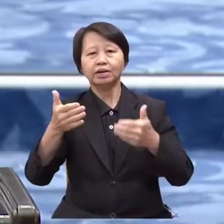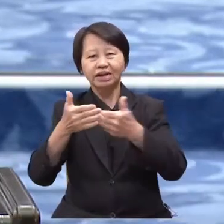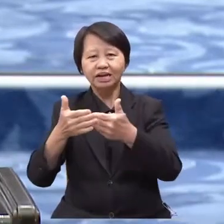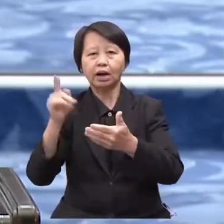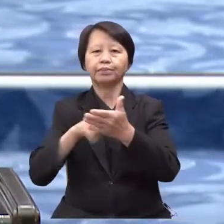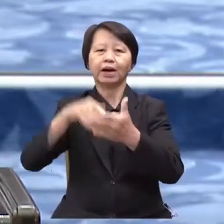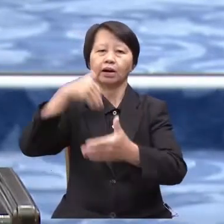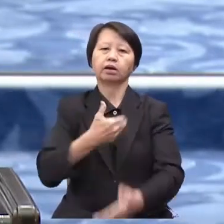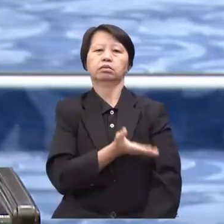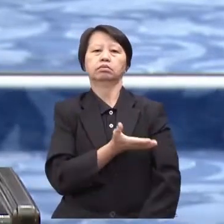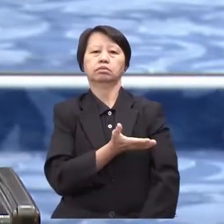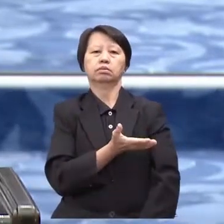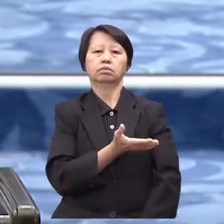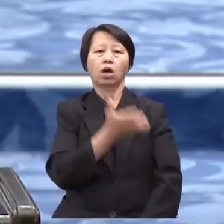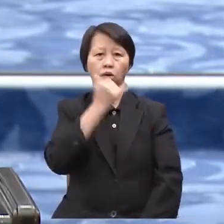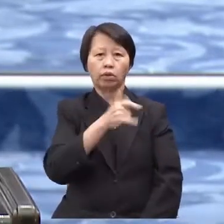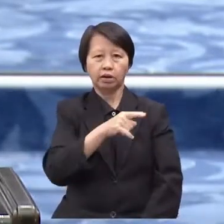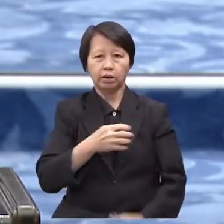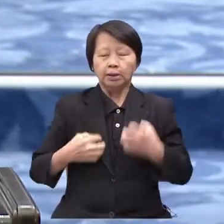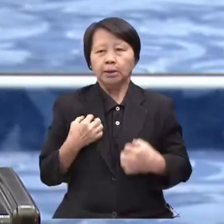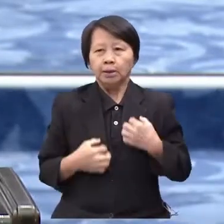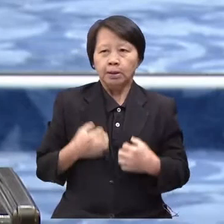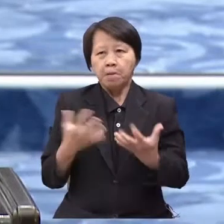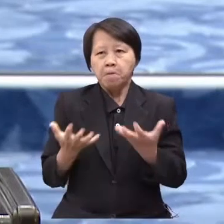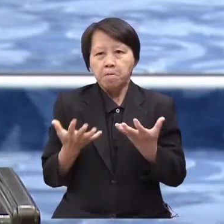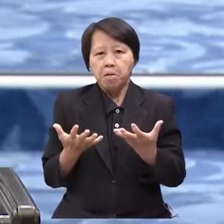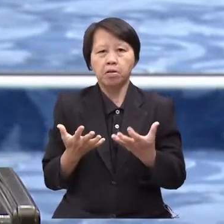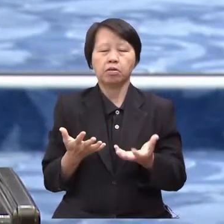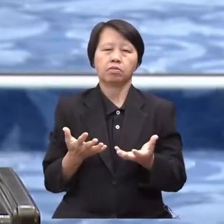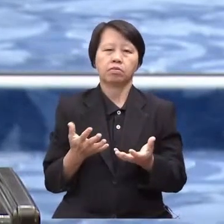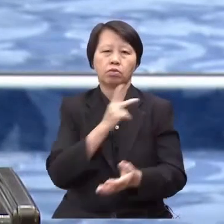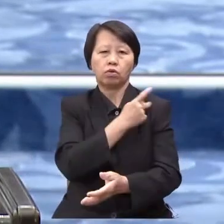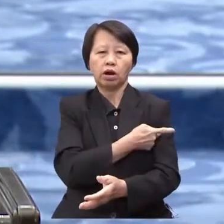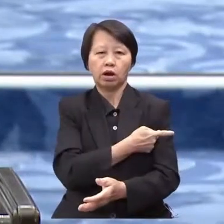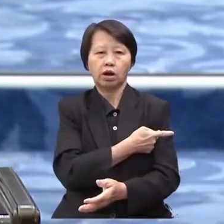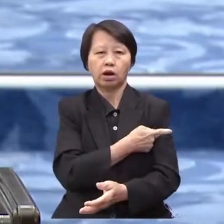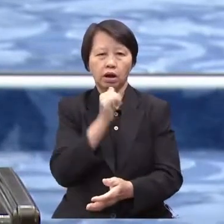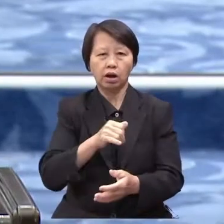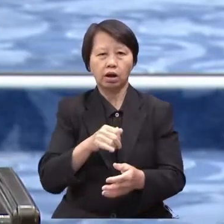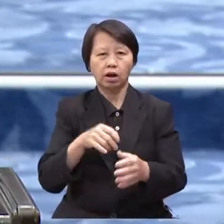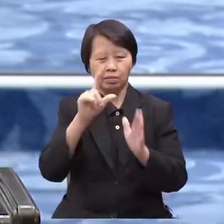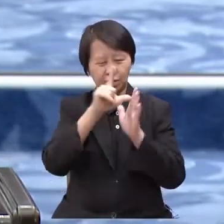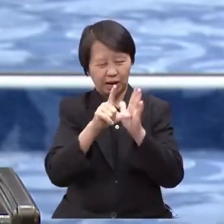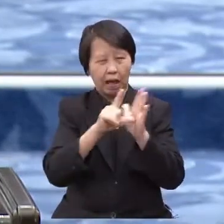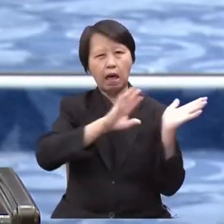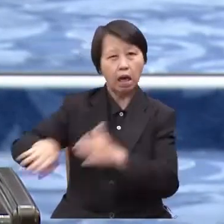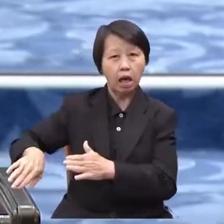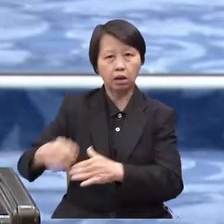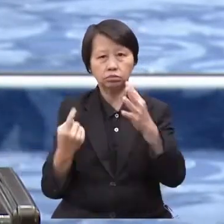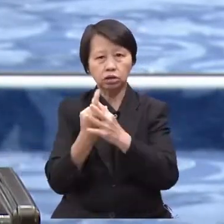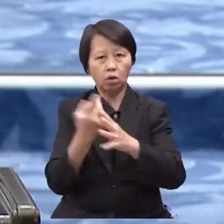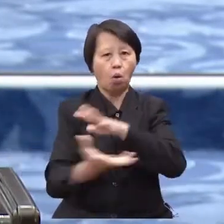apakah karena gelojoh kuasa pilihan Gayo kita korbankan prinsip lembagaan dan